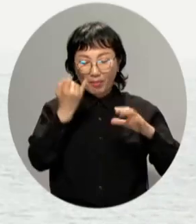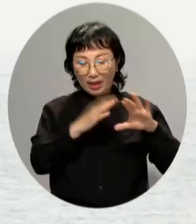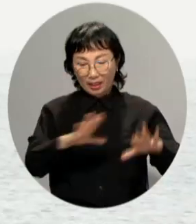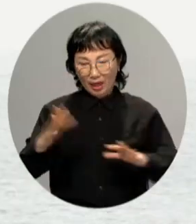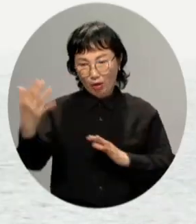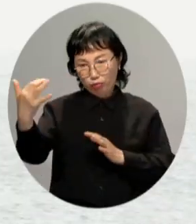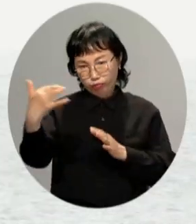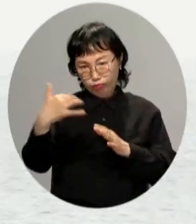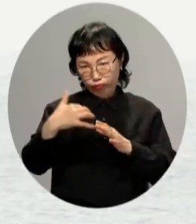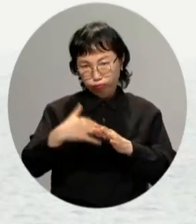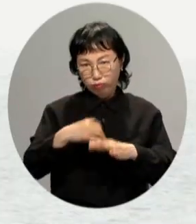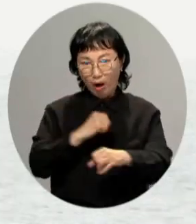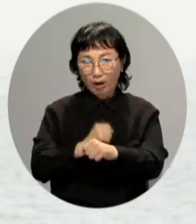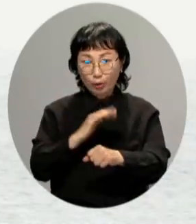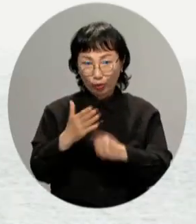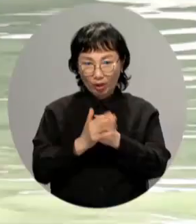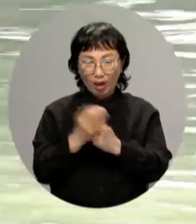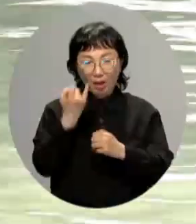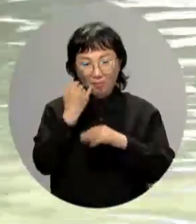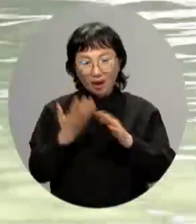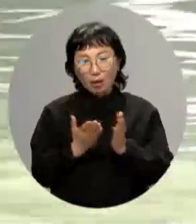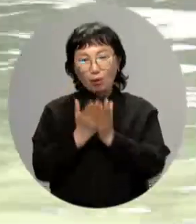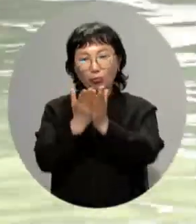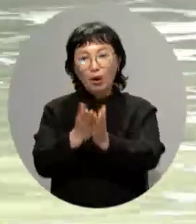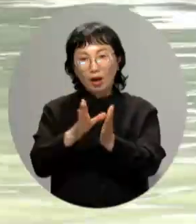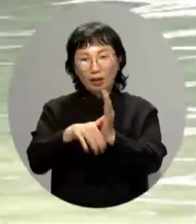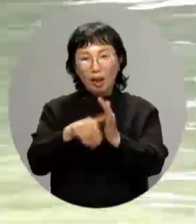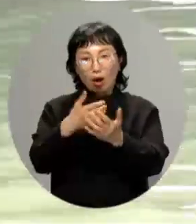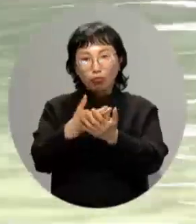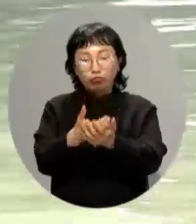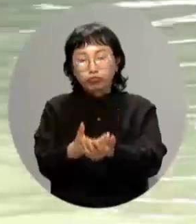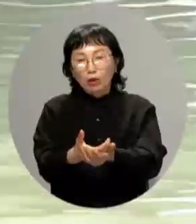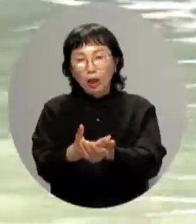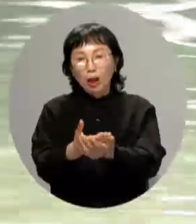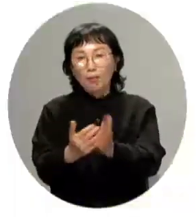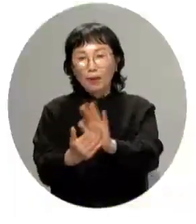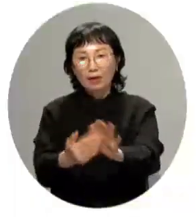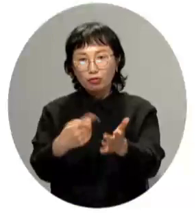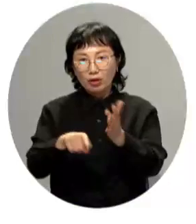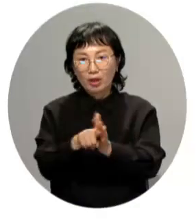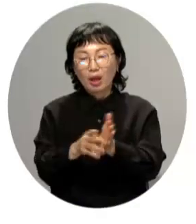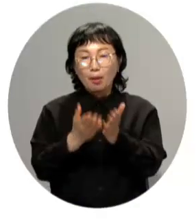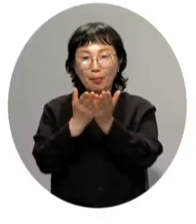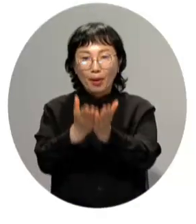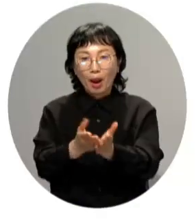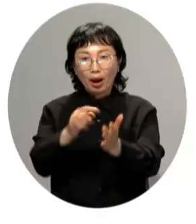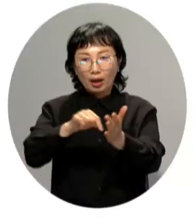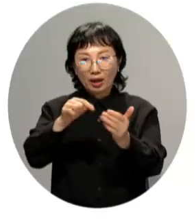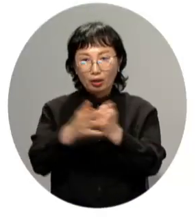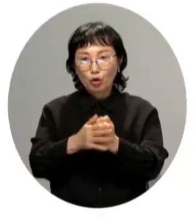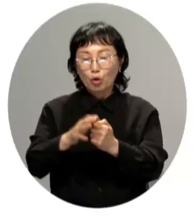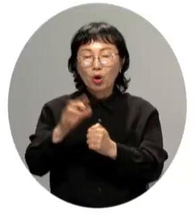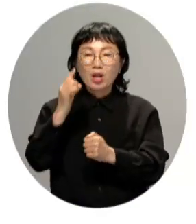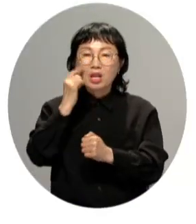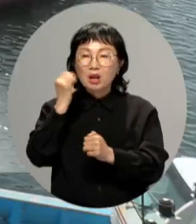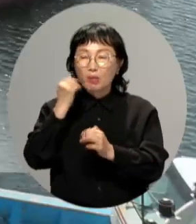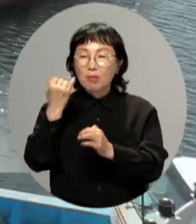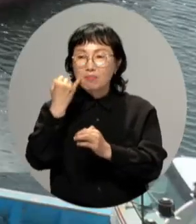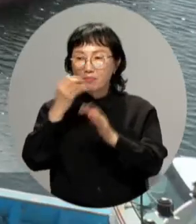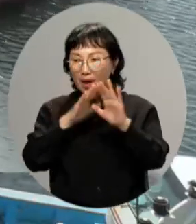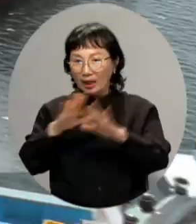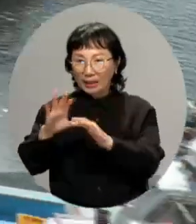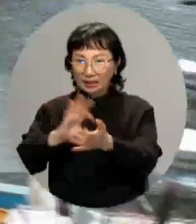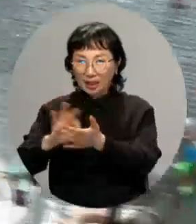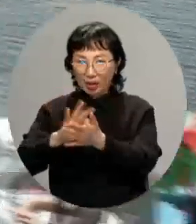점입니다. 더구나 바다를 항해하는 배의 무게중심을 잡기 위한 선박 평형수도 후쿠시마 인근 바닷물이